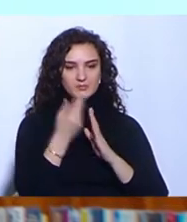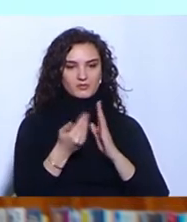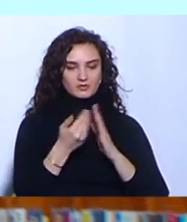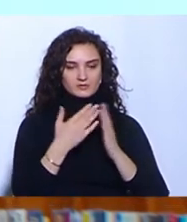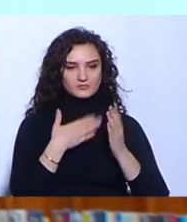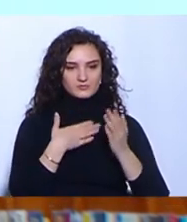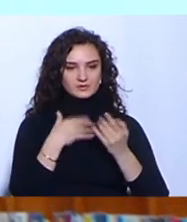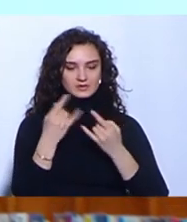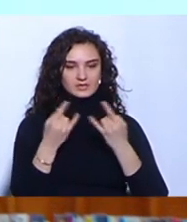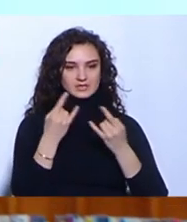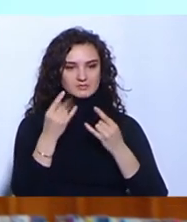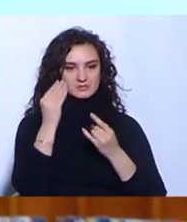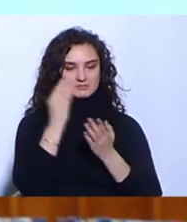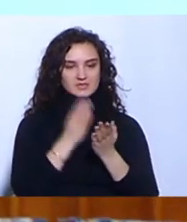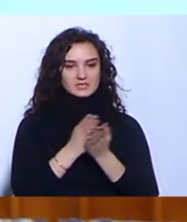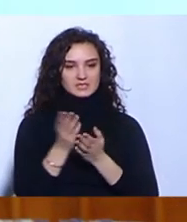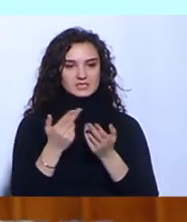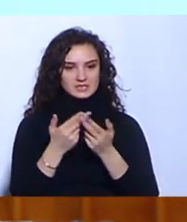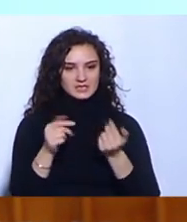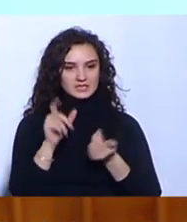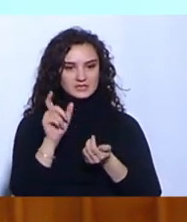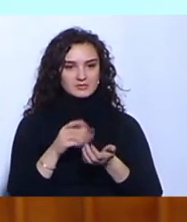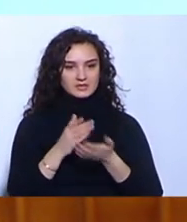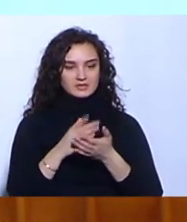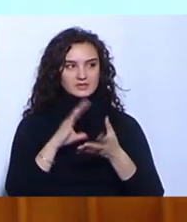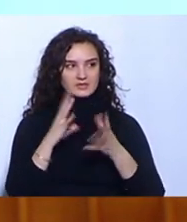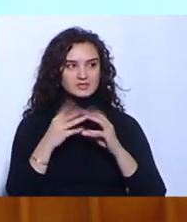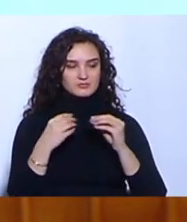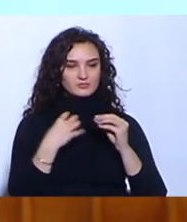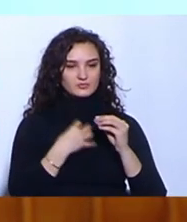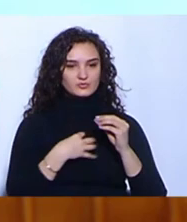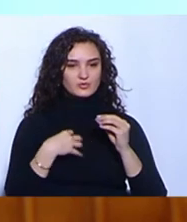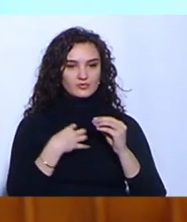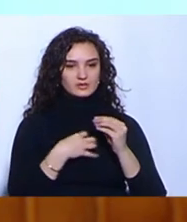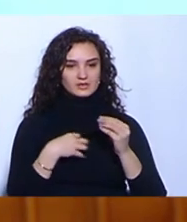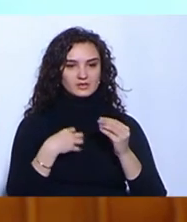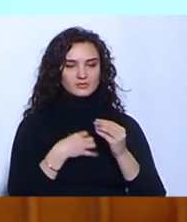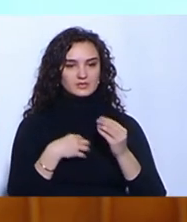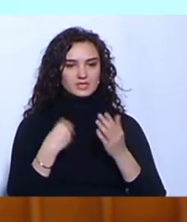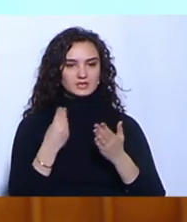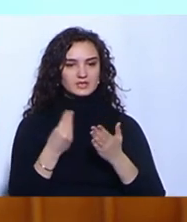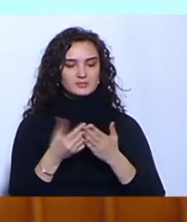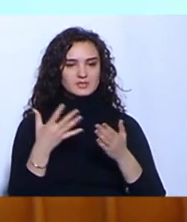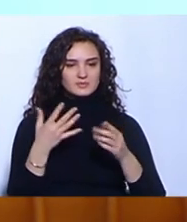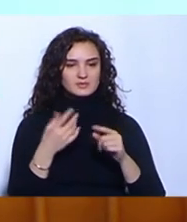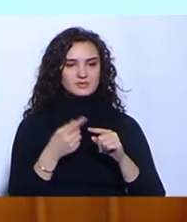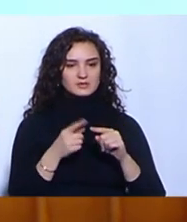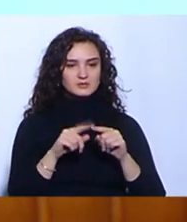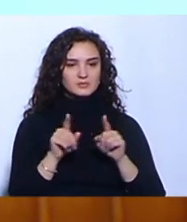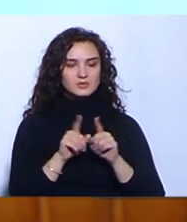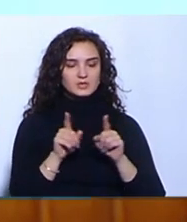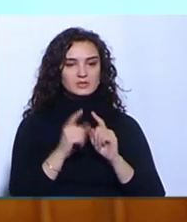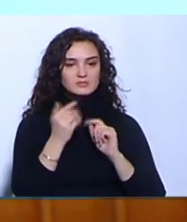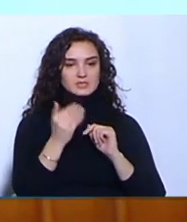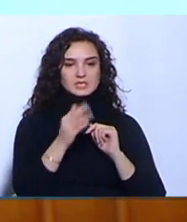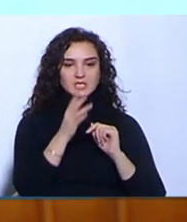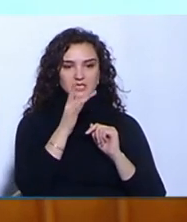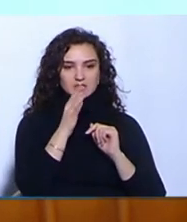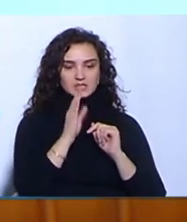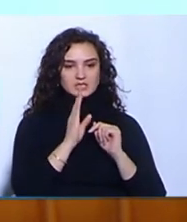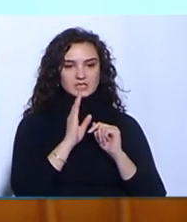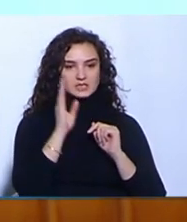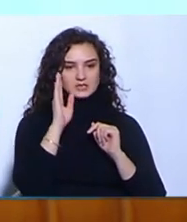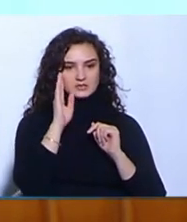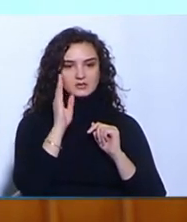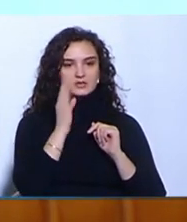ჩვენი გადაცემის კონცეფციას. დიახ, ადამიანი არის ყველაზე მნიშვნელოვანი ღირებულება ნებისმიერ საზოგადოებაში, მიუხედავად მისი ასაკისა,